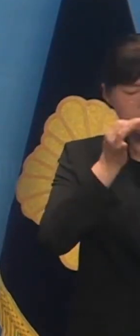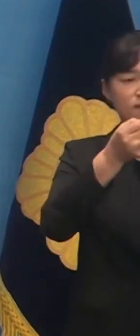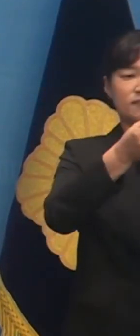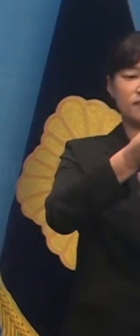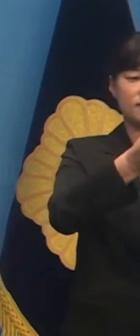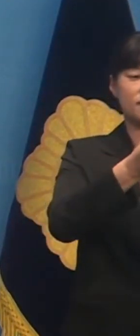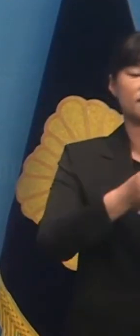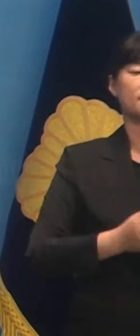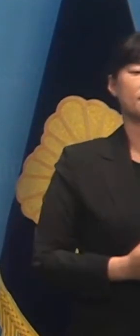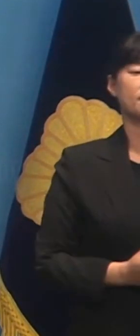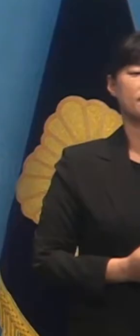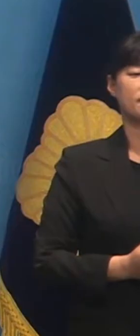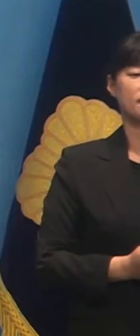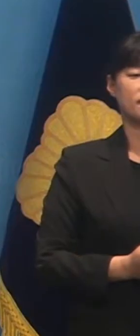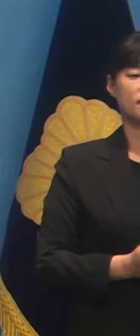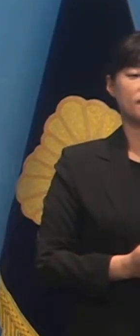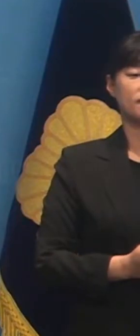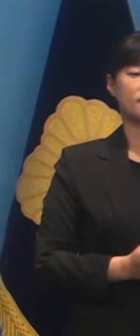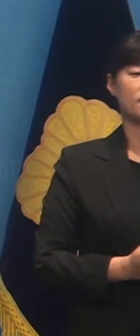다하겠습니다.